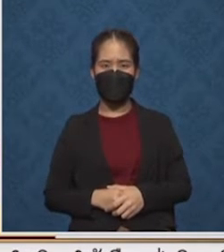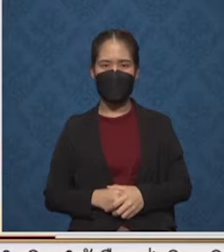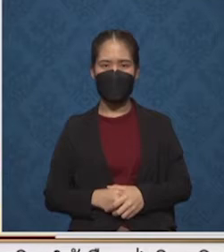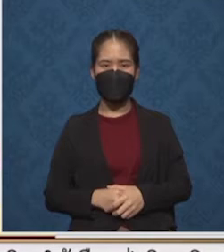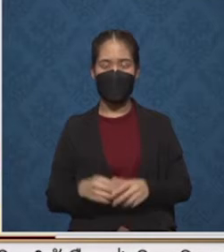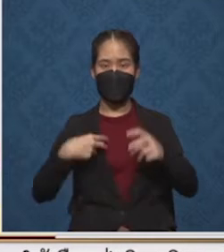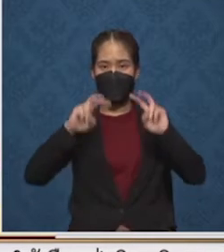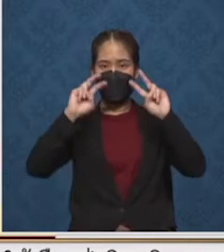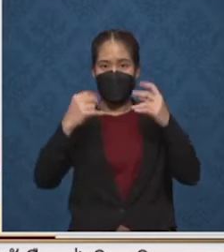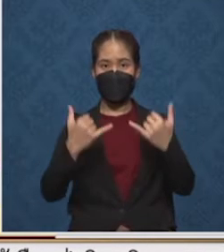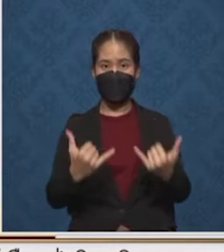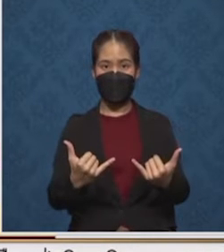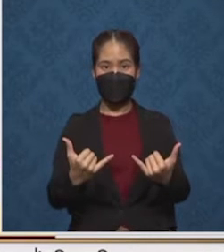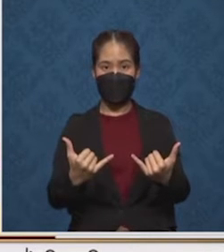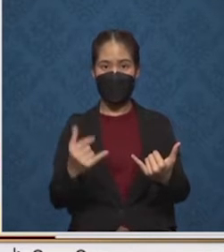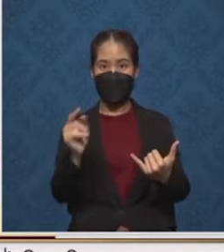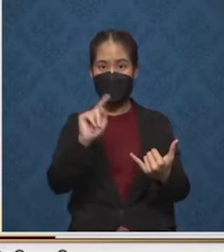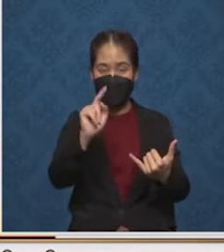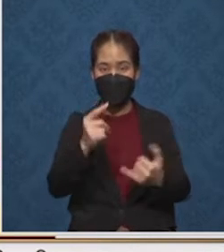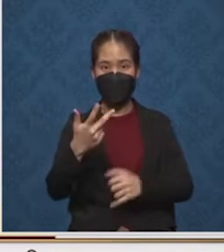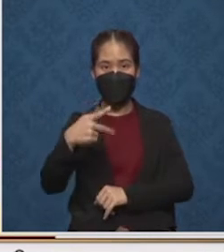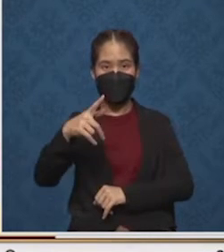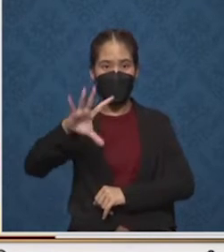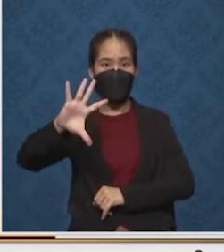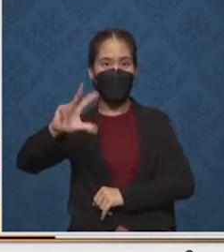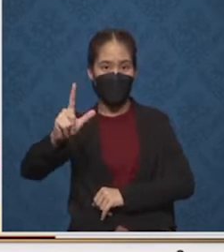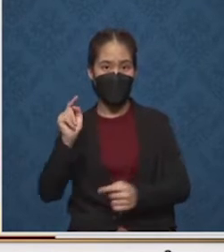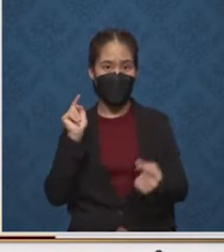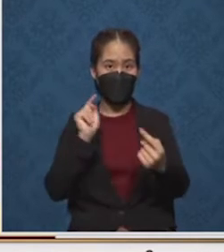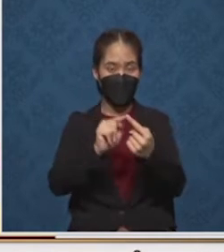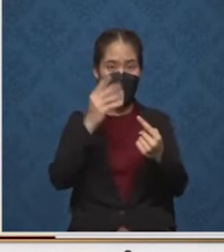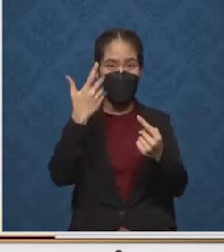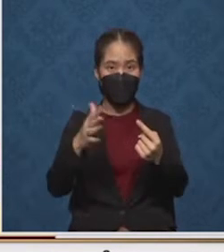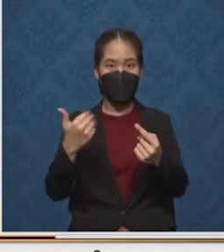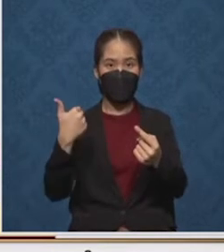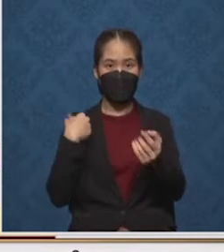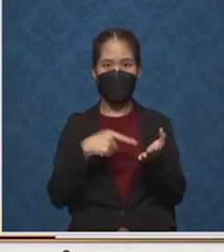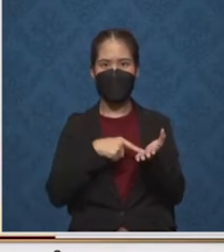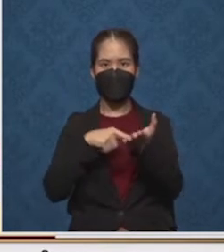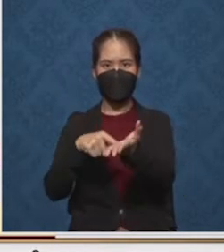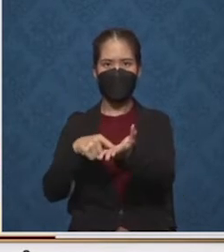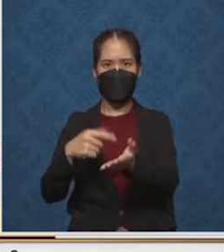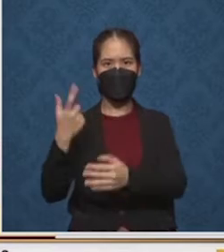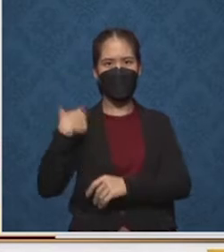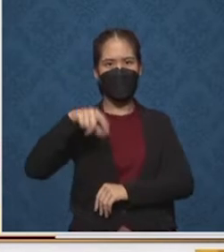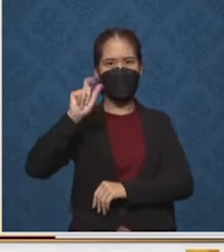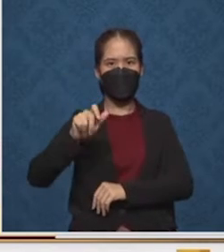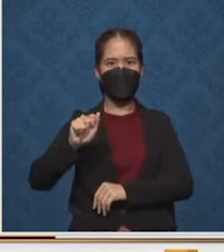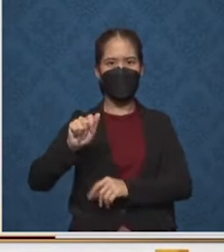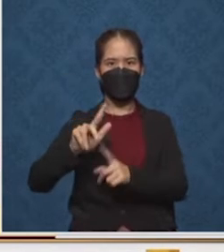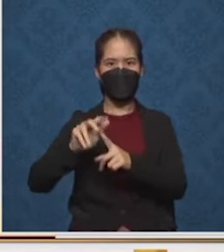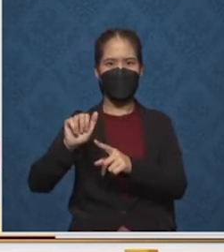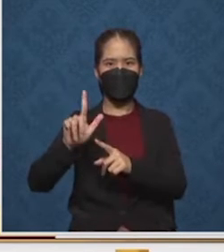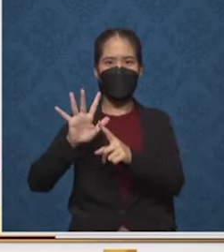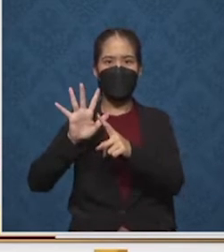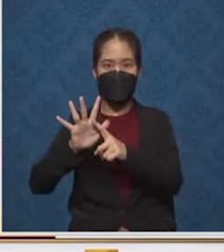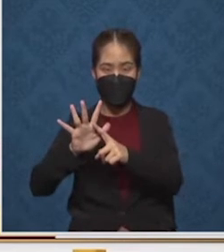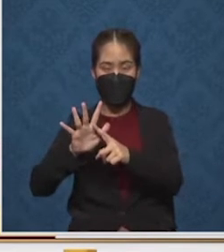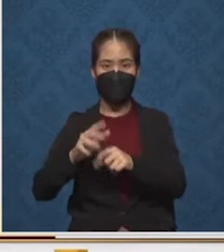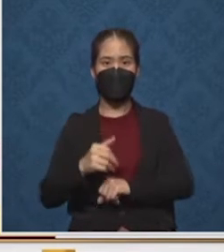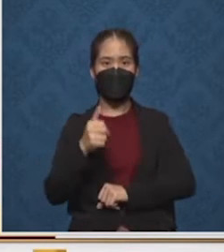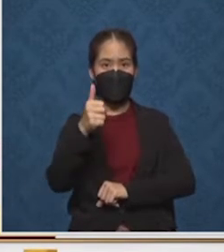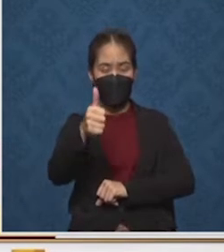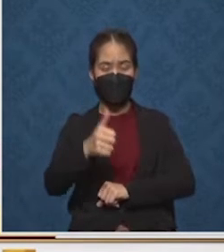แต่เรื่องนี้เนี่ยนอกจากจะเข้าปปชแล้วสามารถส่งตรงไปที่ศาลอาญาถ้าดีทุจริตประพฤติมิชอบกลางได้